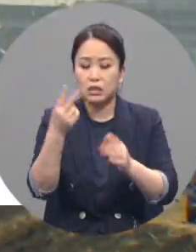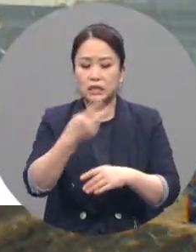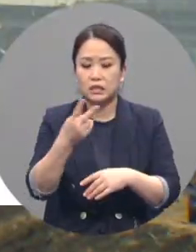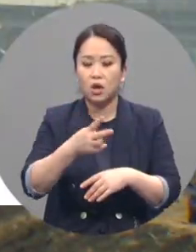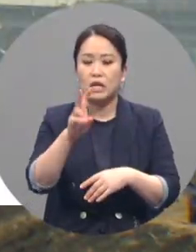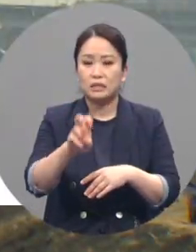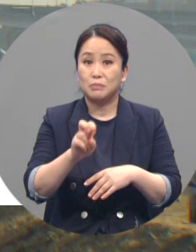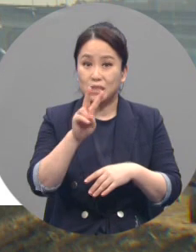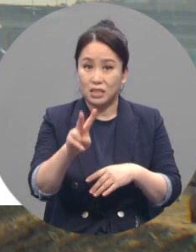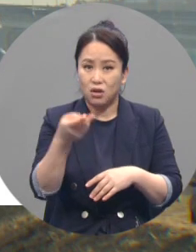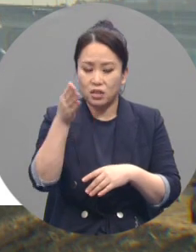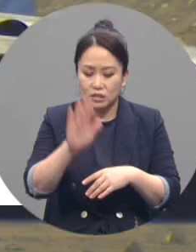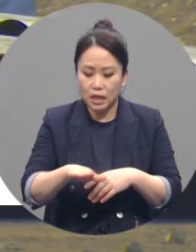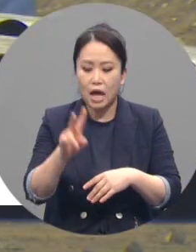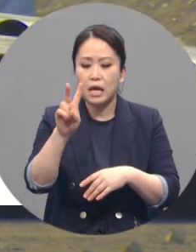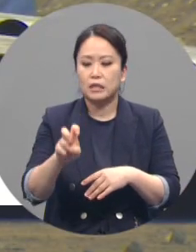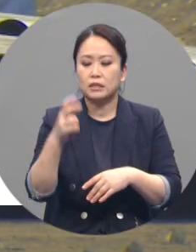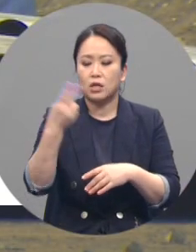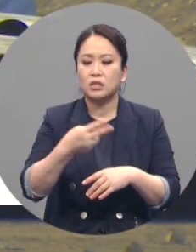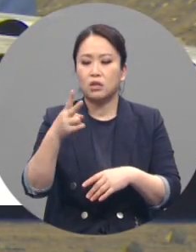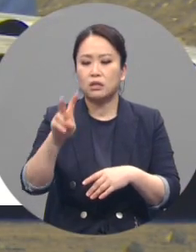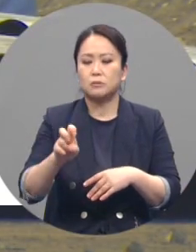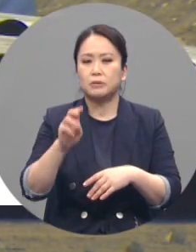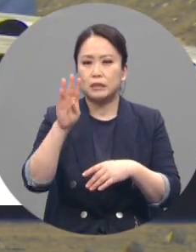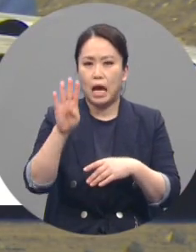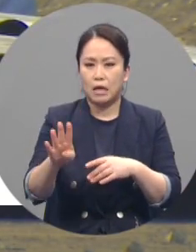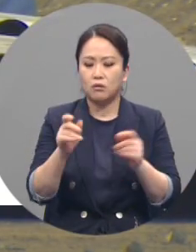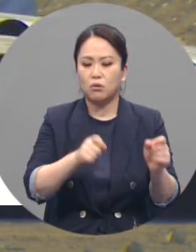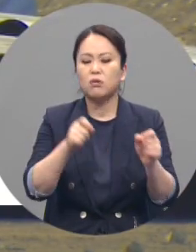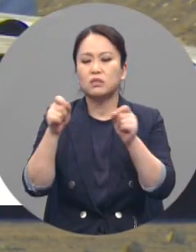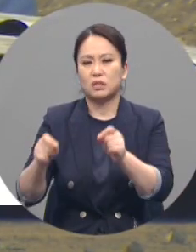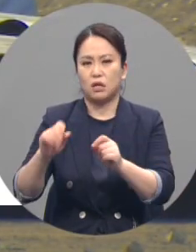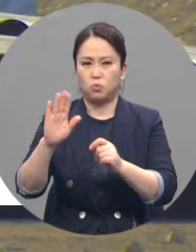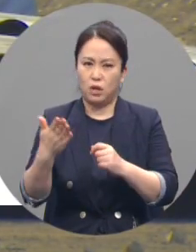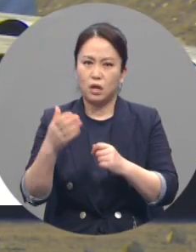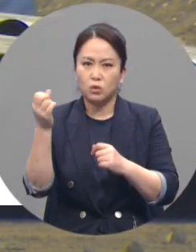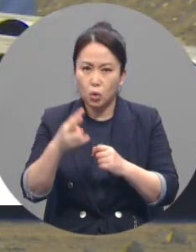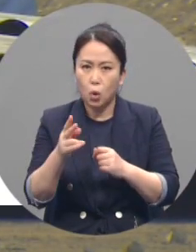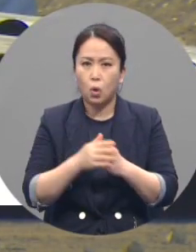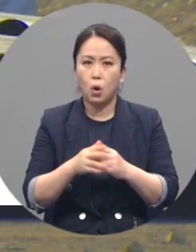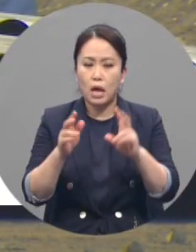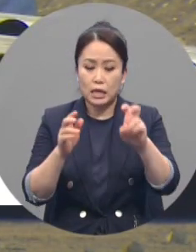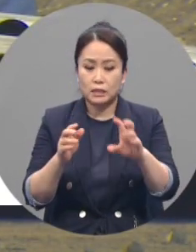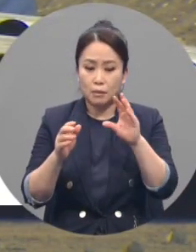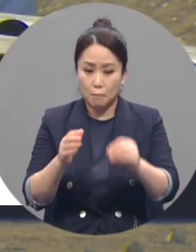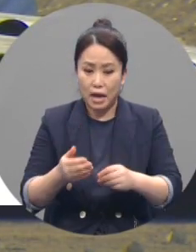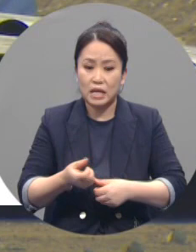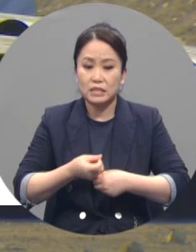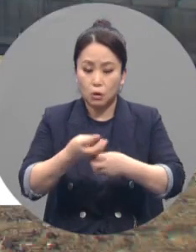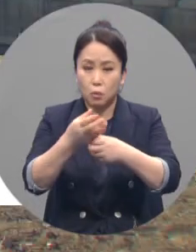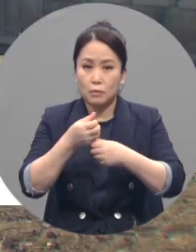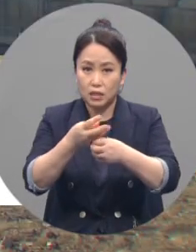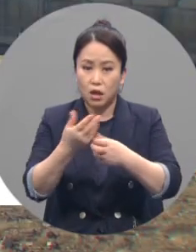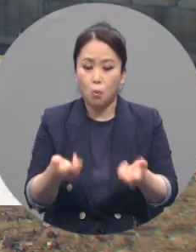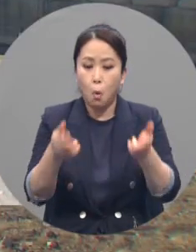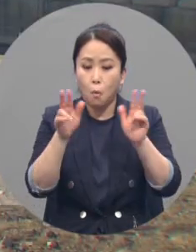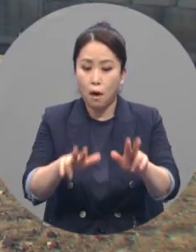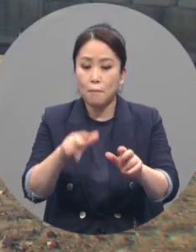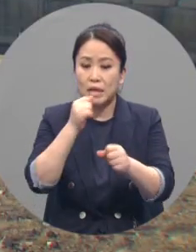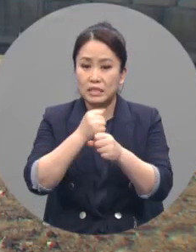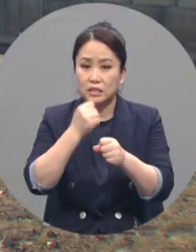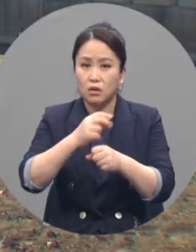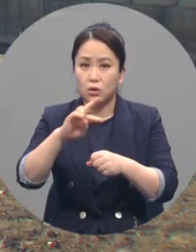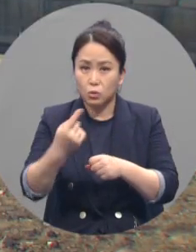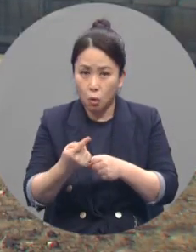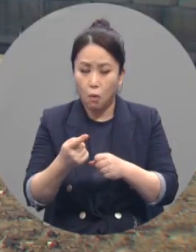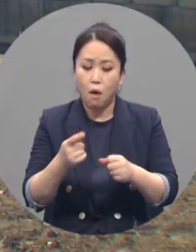연장됐습니다. 20만 제곱미터 규모의 친수공원 조성도 당초 내년 5월에서 8월로 미뤄져 문재인